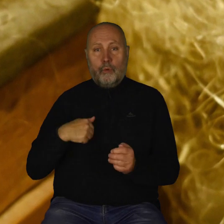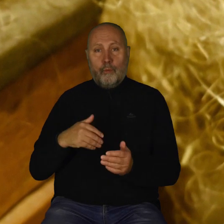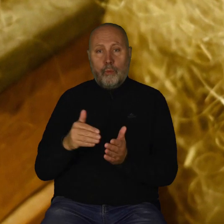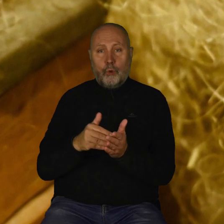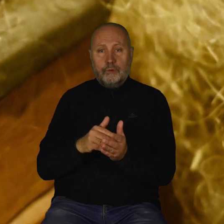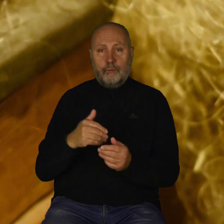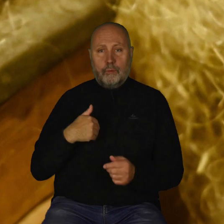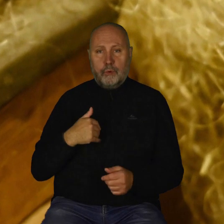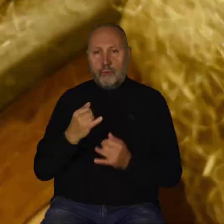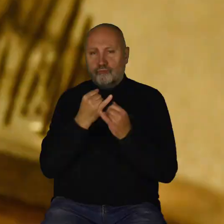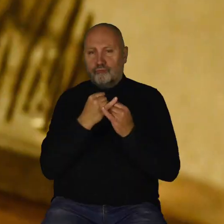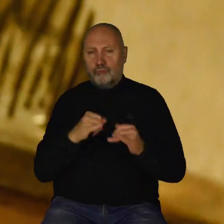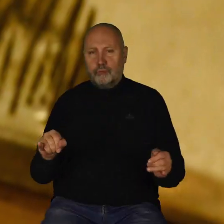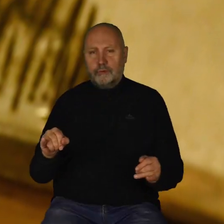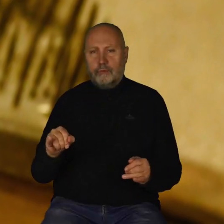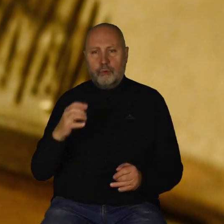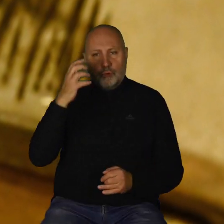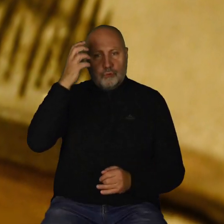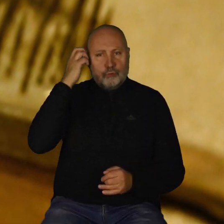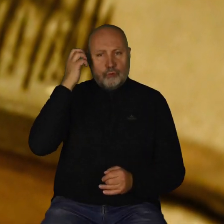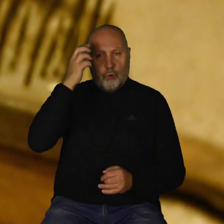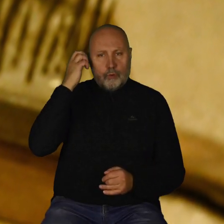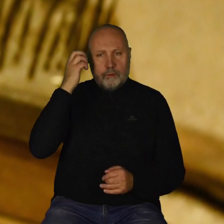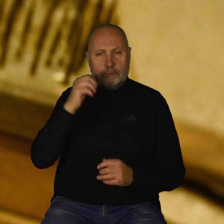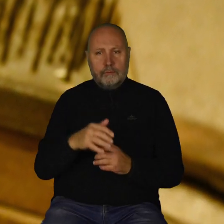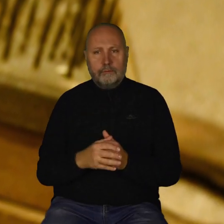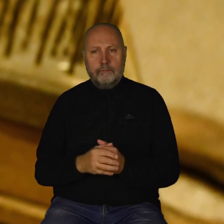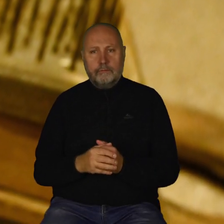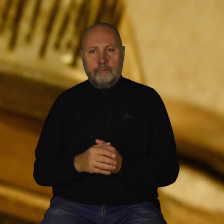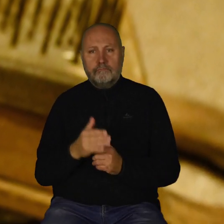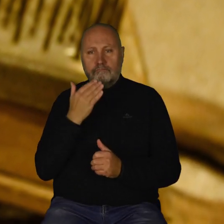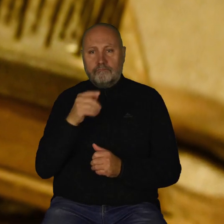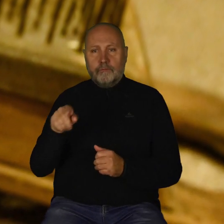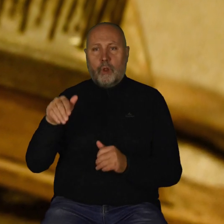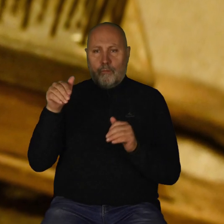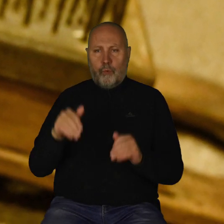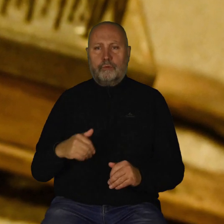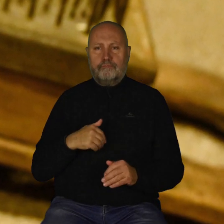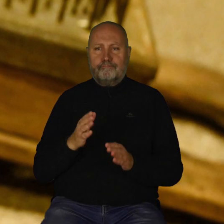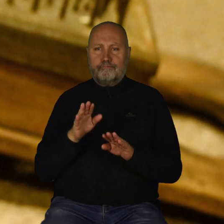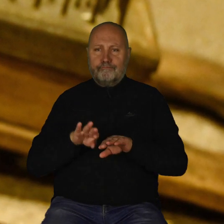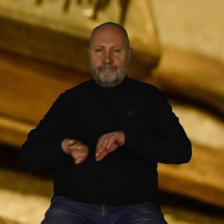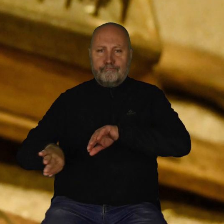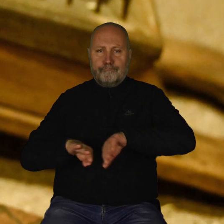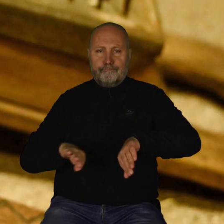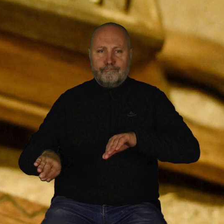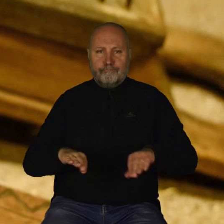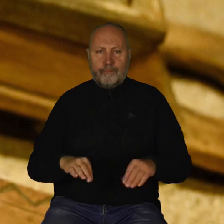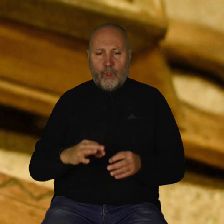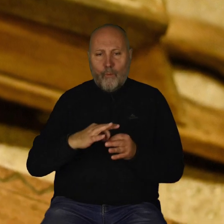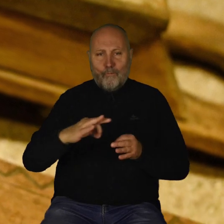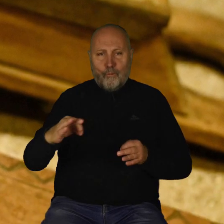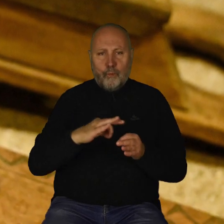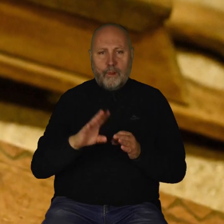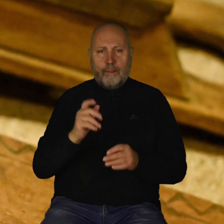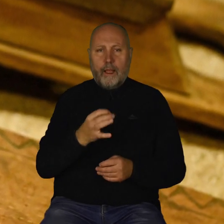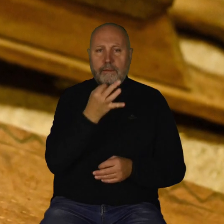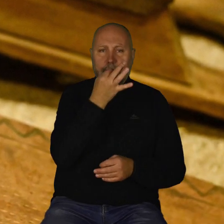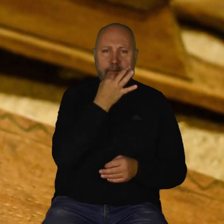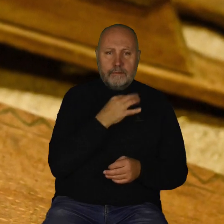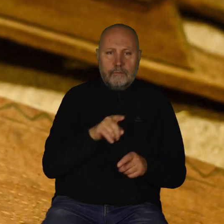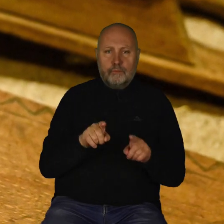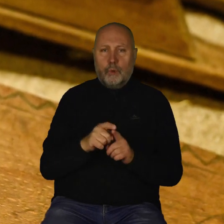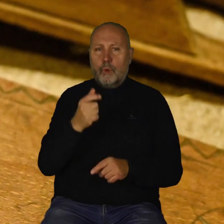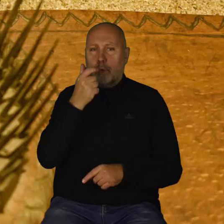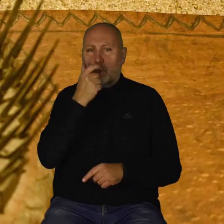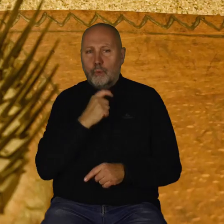służyły do tej czynności różnego rodzaju szczotki dzięki temu mogliśmy posegregować włókna na cieńsze